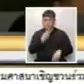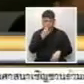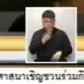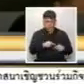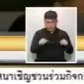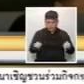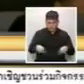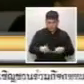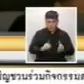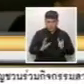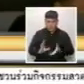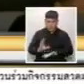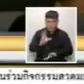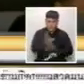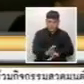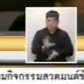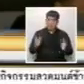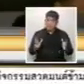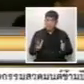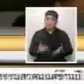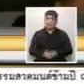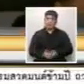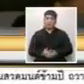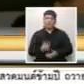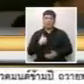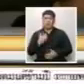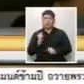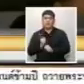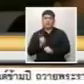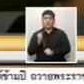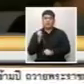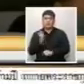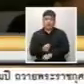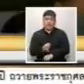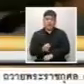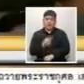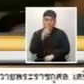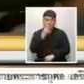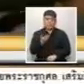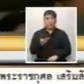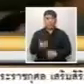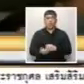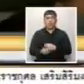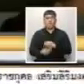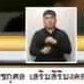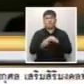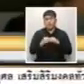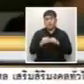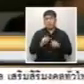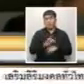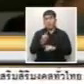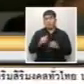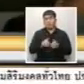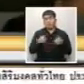ไว้หรือจึงเป็นเหตุให้ผู้รับจ้างเนี่ยใช้เป็นเหตุเป็นข้ออ้างในการต่อสัญญาครั้งที่1และครั้งที่2นะ